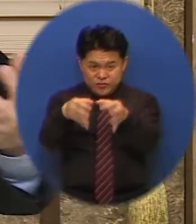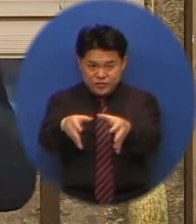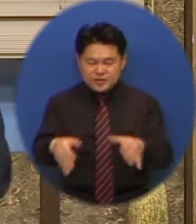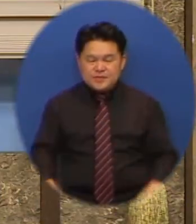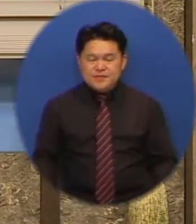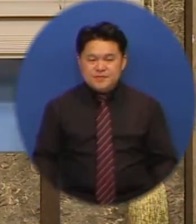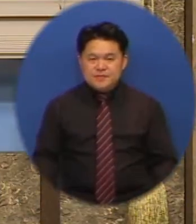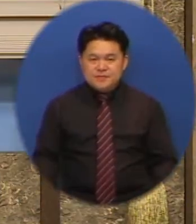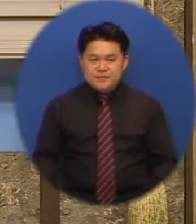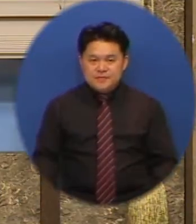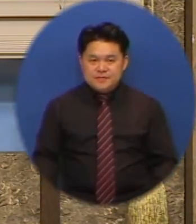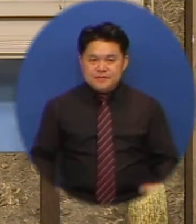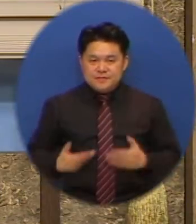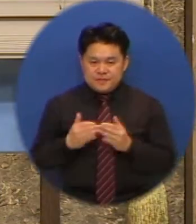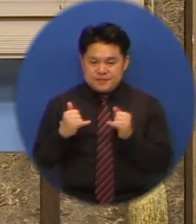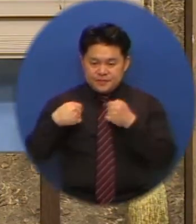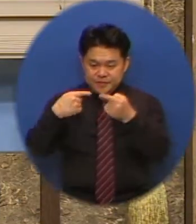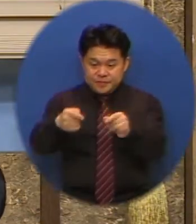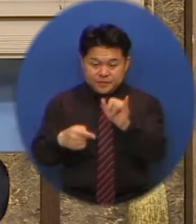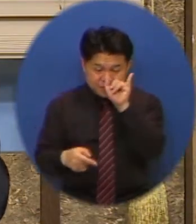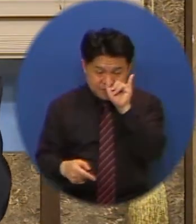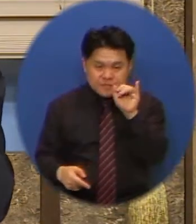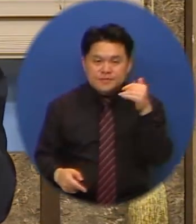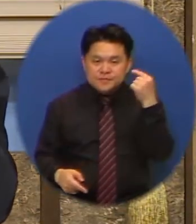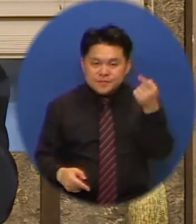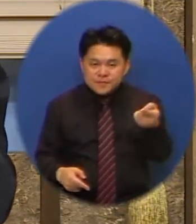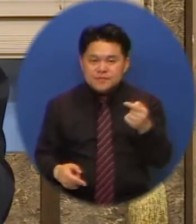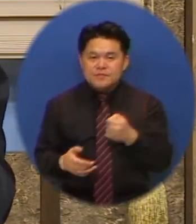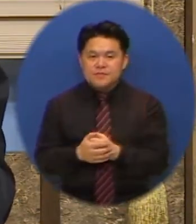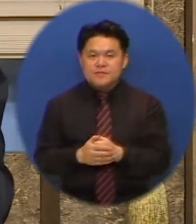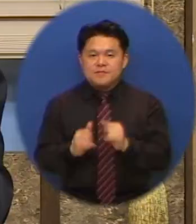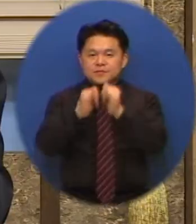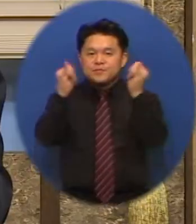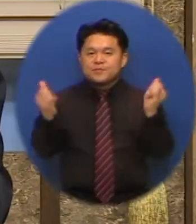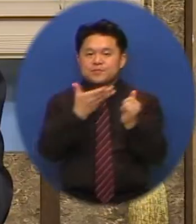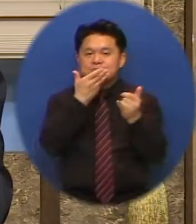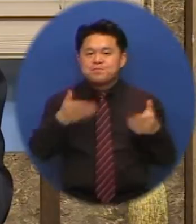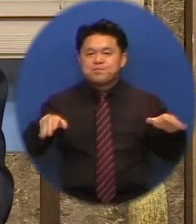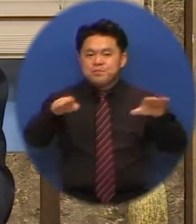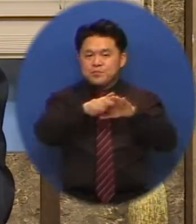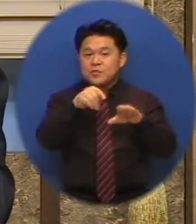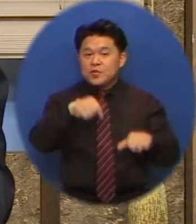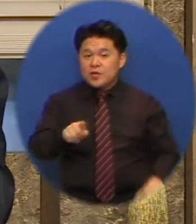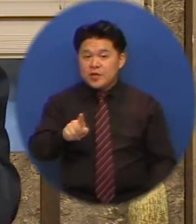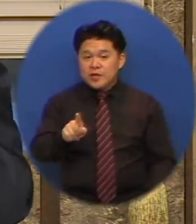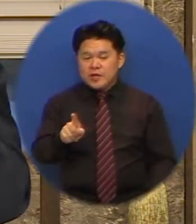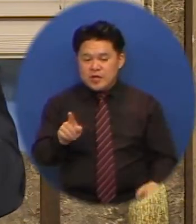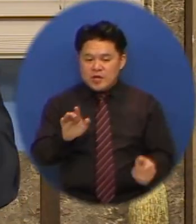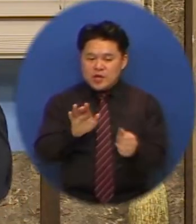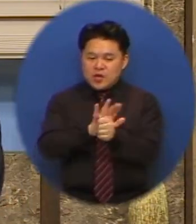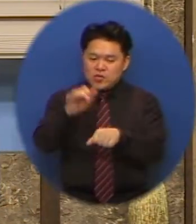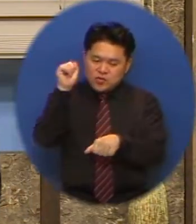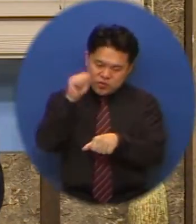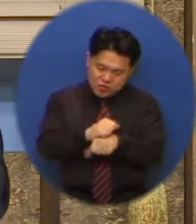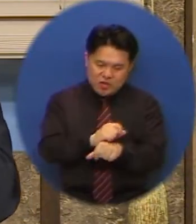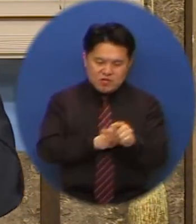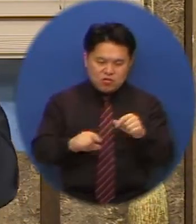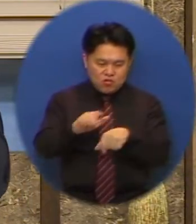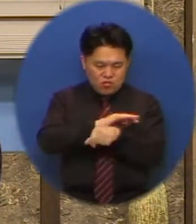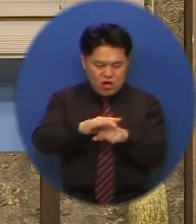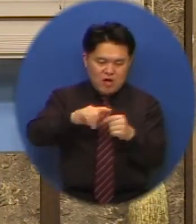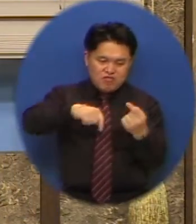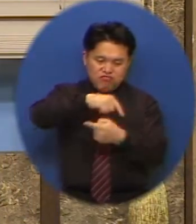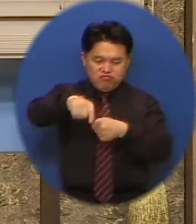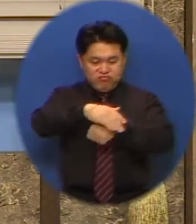많은 자원봉사가 들어가면은 그만큼 이제 사회복지 시설이 보다 좋은 서비스로 보다